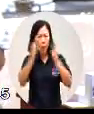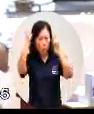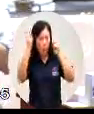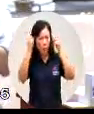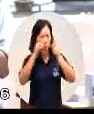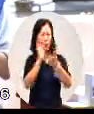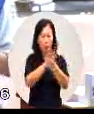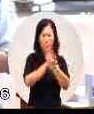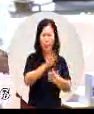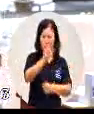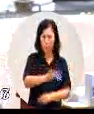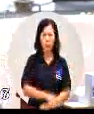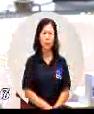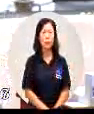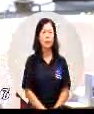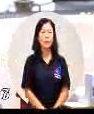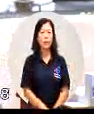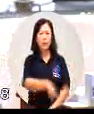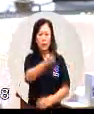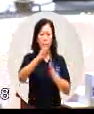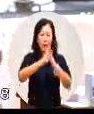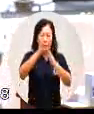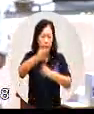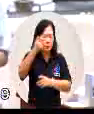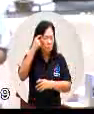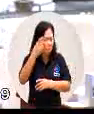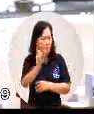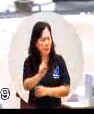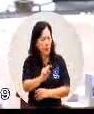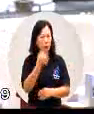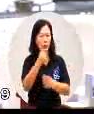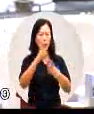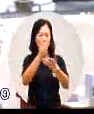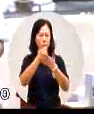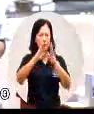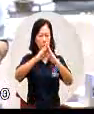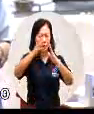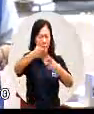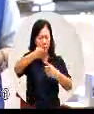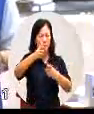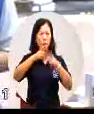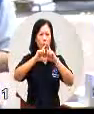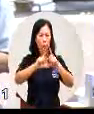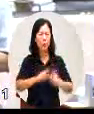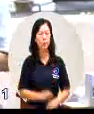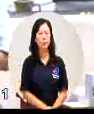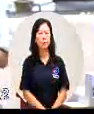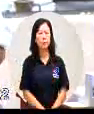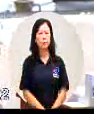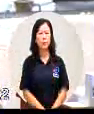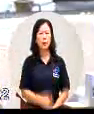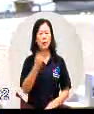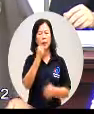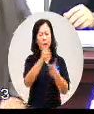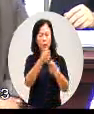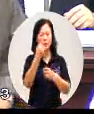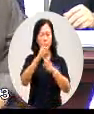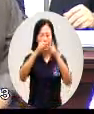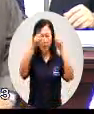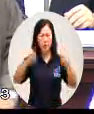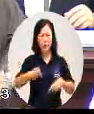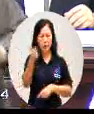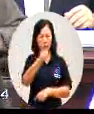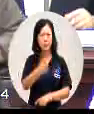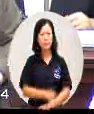有帮助的。市长，你的看法怎样？请指定大伯。 市长长。 诶，多谢周议员